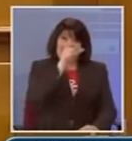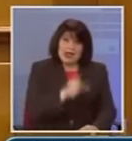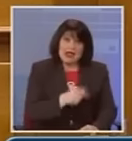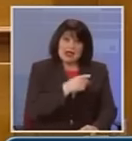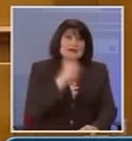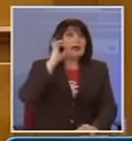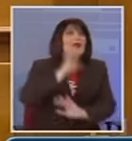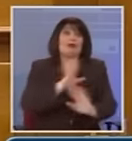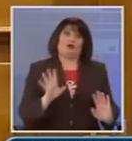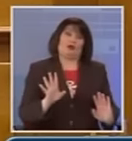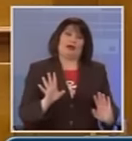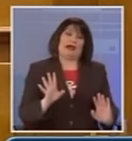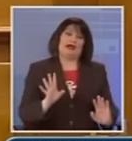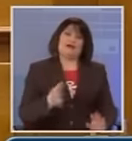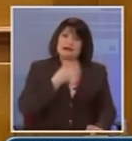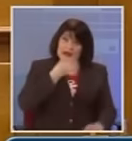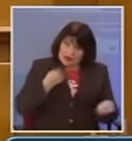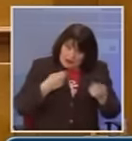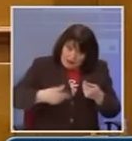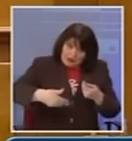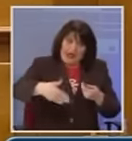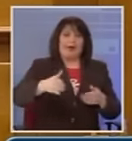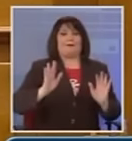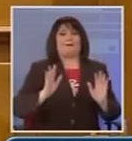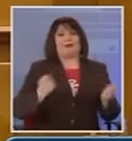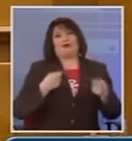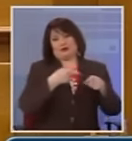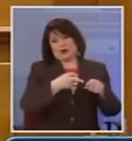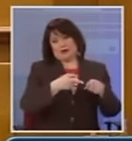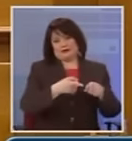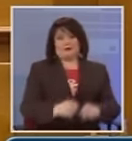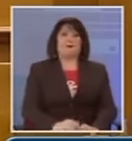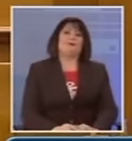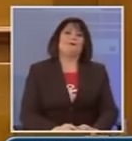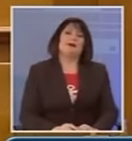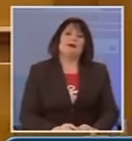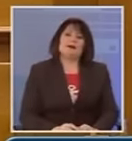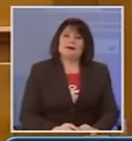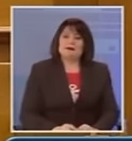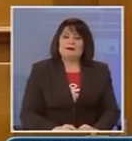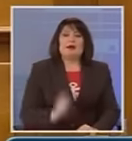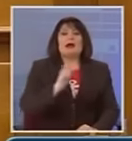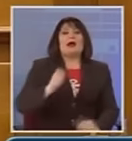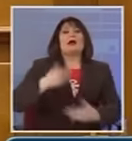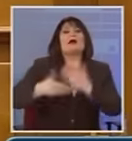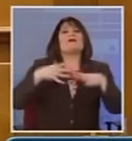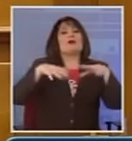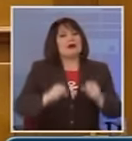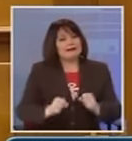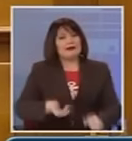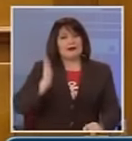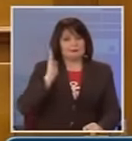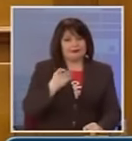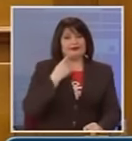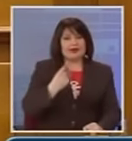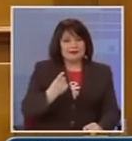το πήρατε χαμπάρι και το εξαγγείλατε ως κάτι που θα κάνετε εσείς. Το χτύπημα της γραφειοκρατίας με την ενιαία